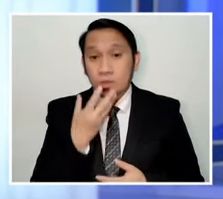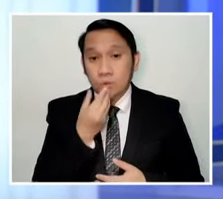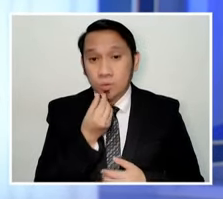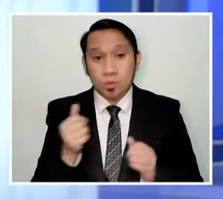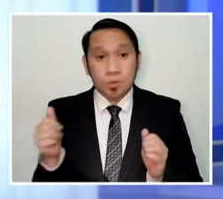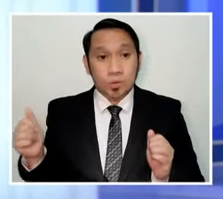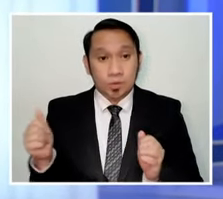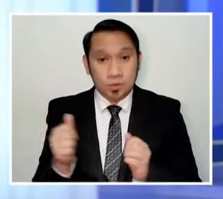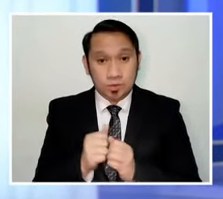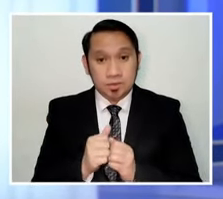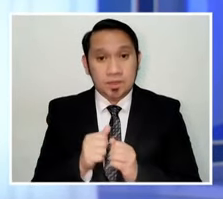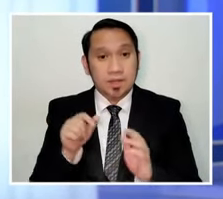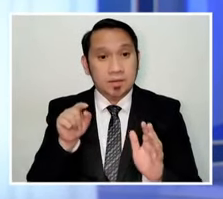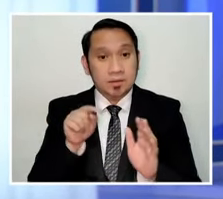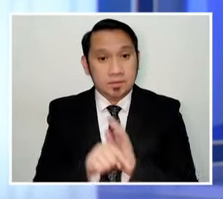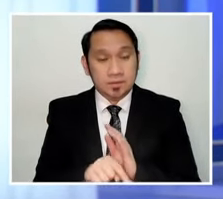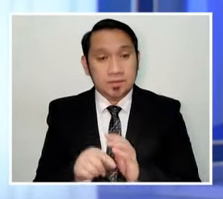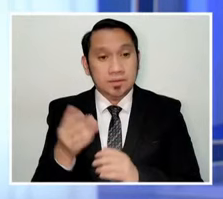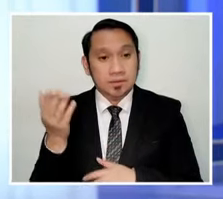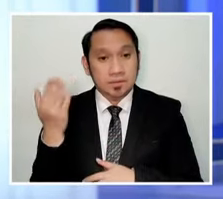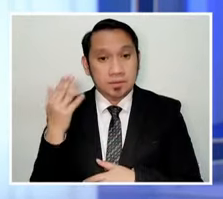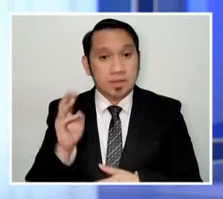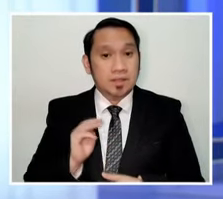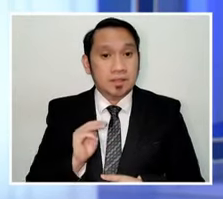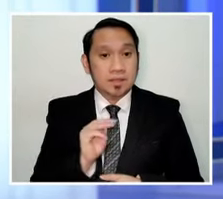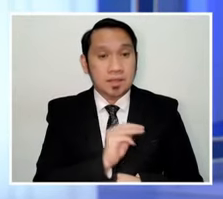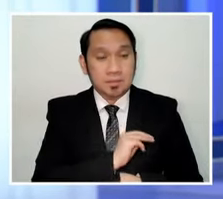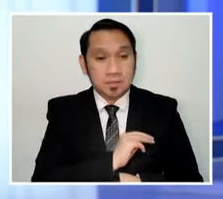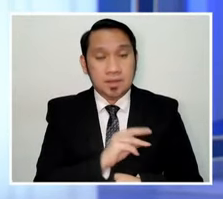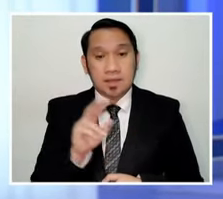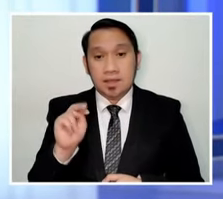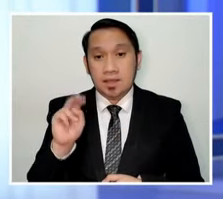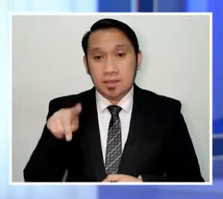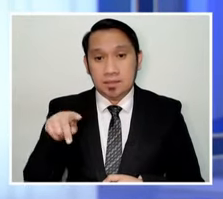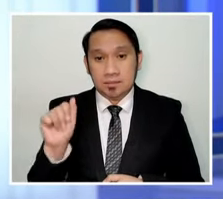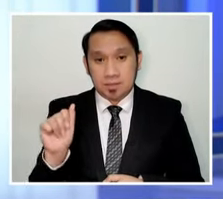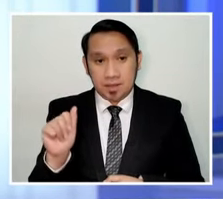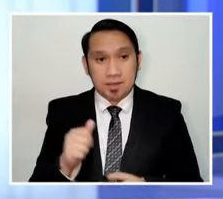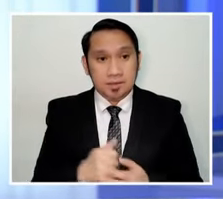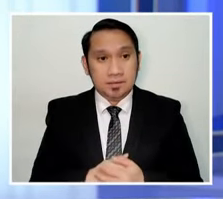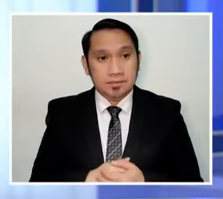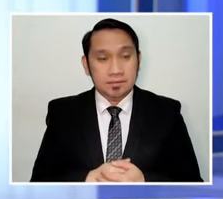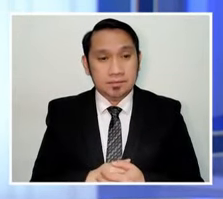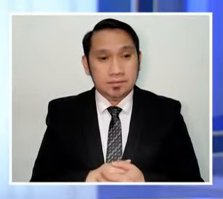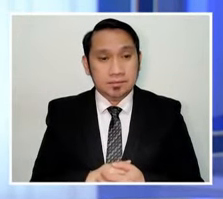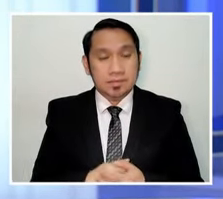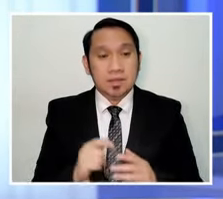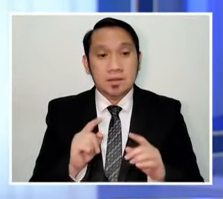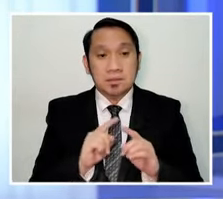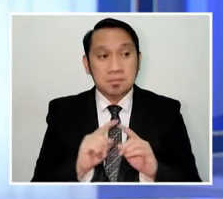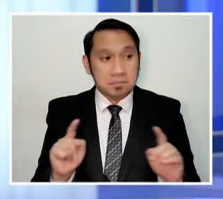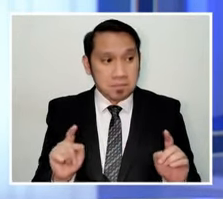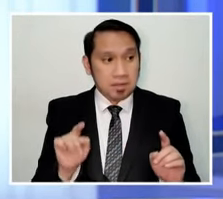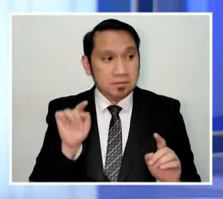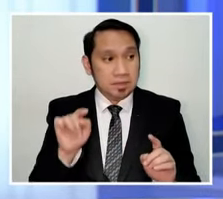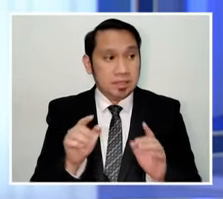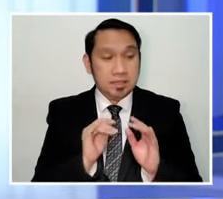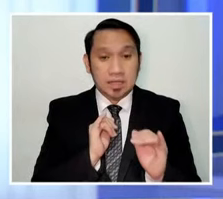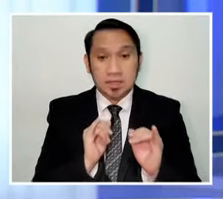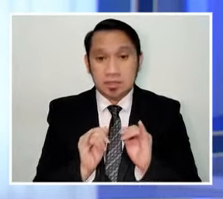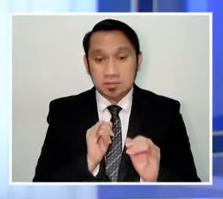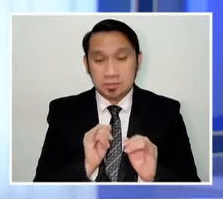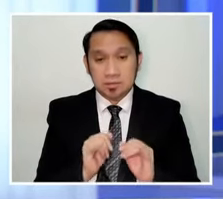nilang napatay ay dati umunong miyembro ng NPA o New People's Army. Pero sa eksklusibong panayam